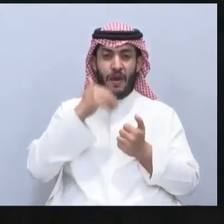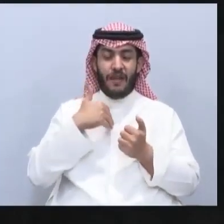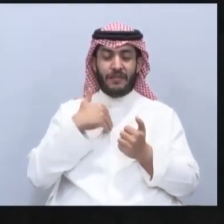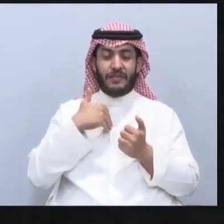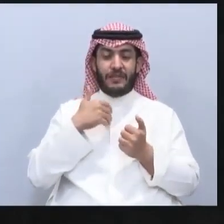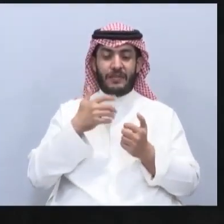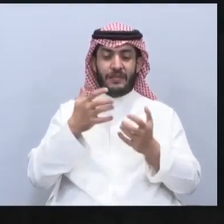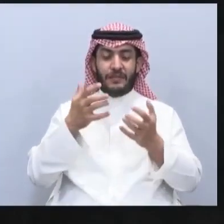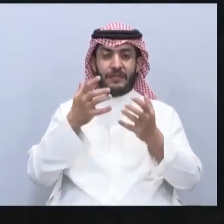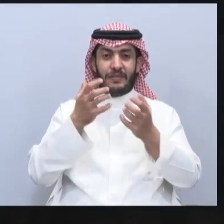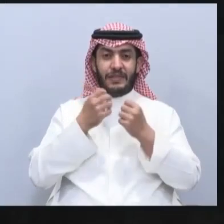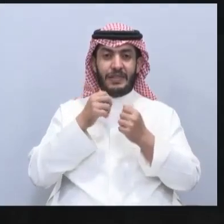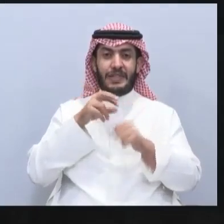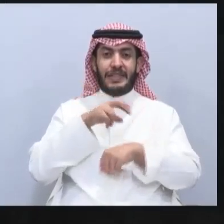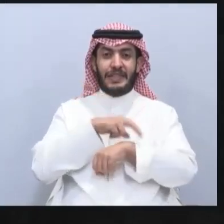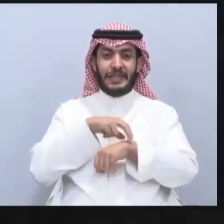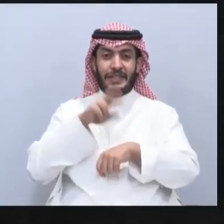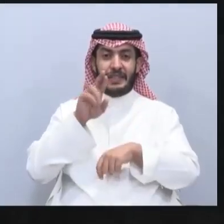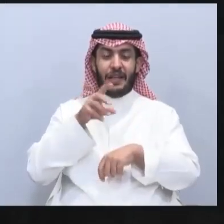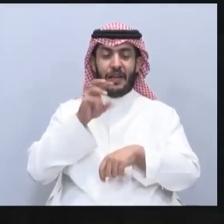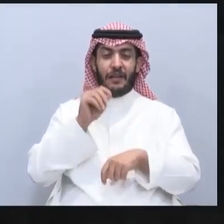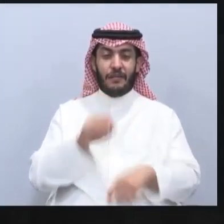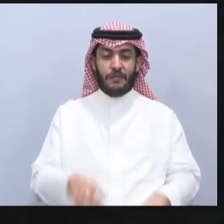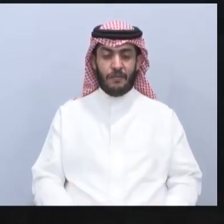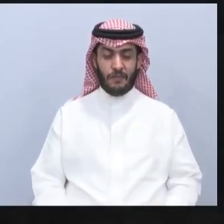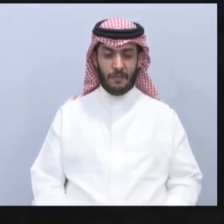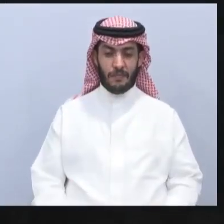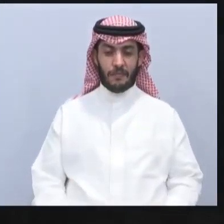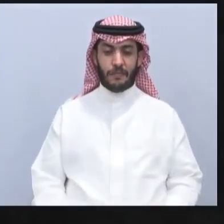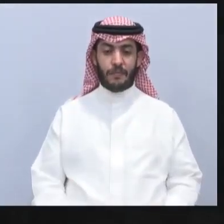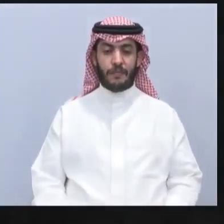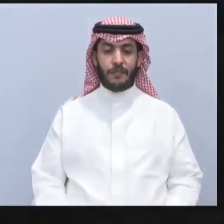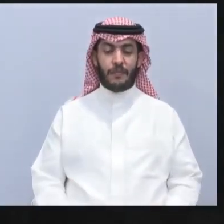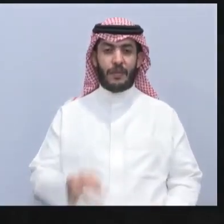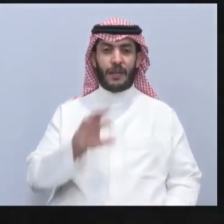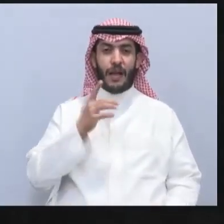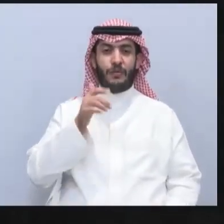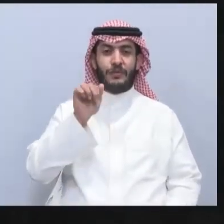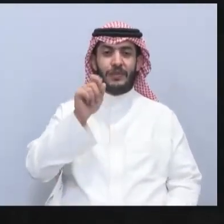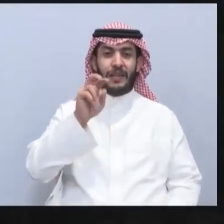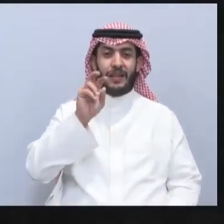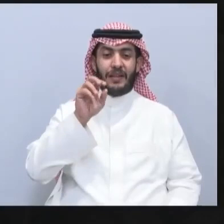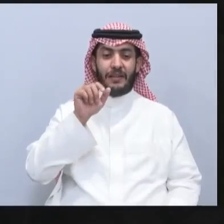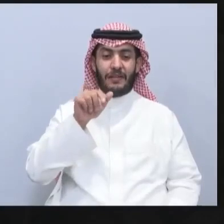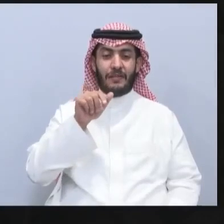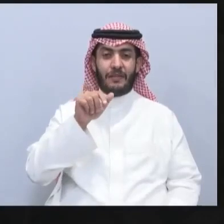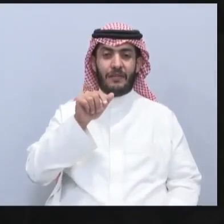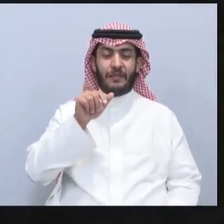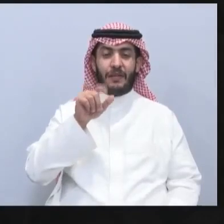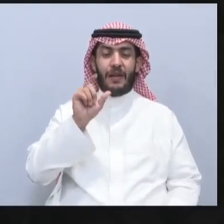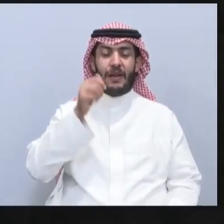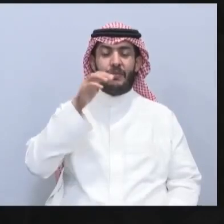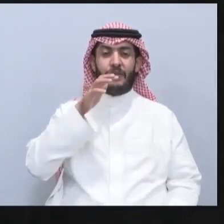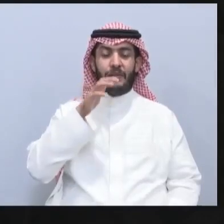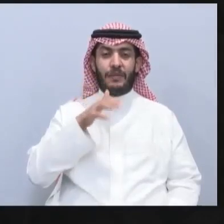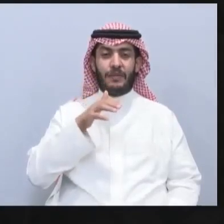هل كان ياخذ من الزكاه ياكل من الزكاه او كان ياكل من الصدقه لا وانما النبي